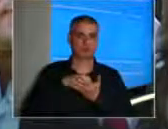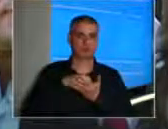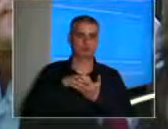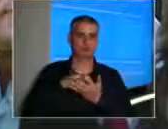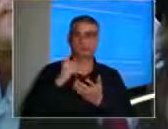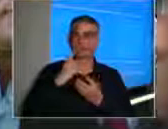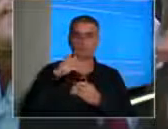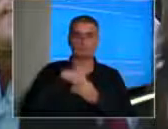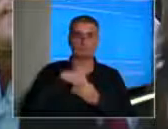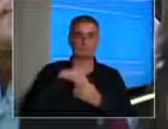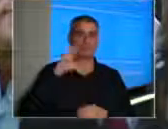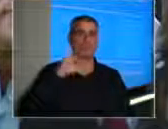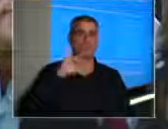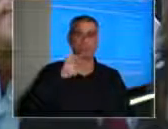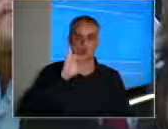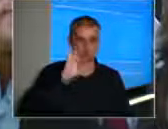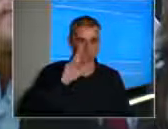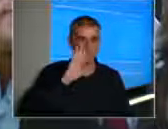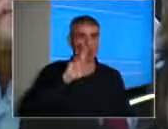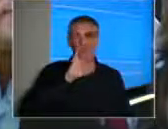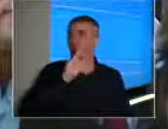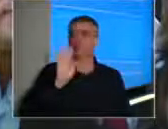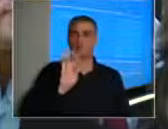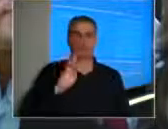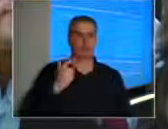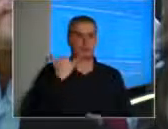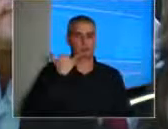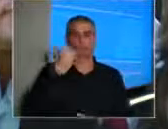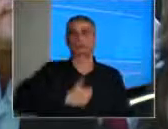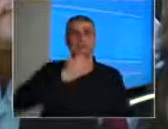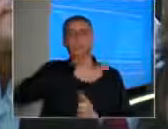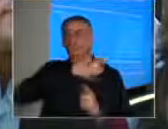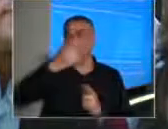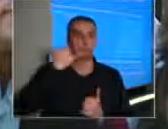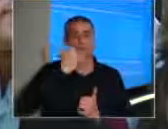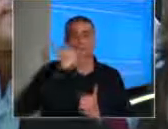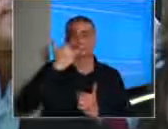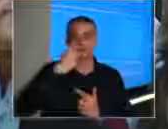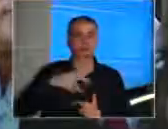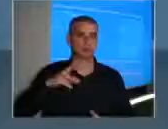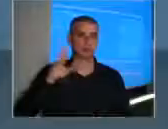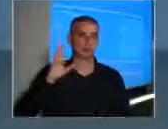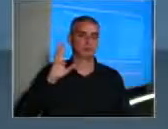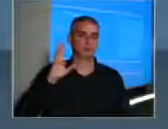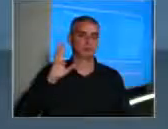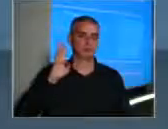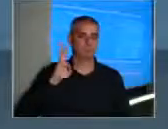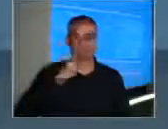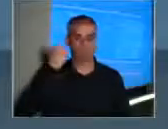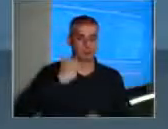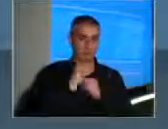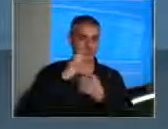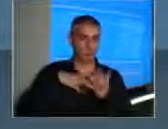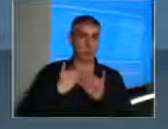ששרו למרותו. תעלו שהכניס את ציפי חוטובלי ואת כל האלה. ונתניהו התקשר לשרים, עשה את זה אז, שלום שלמה, שהיה היועצו הפוליטי,